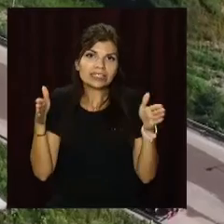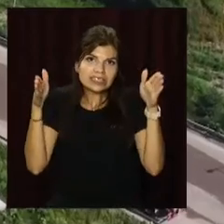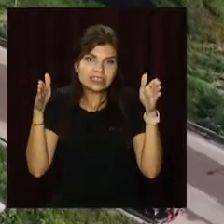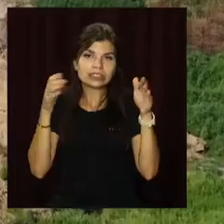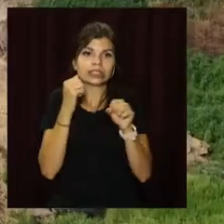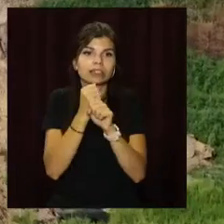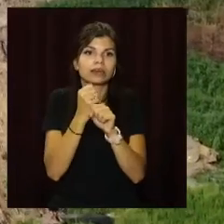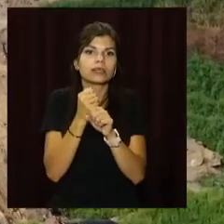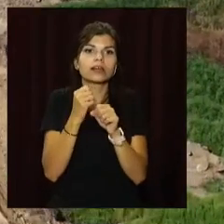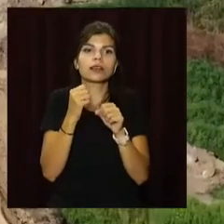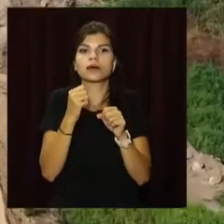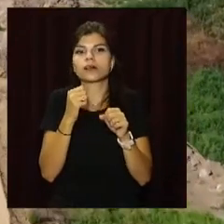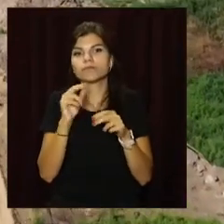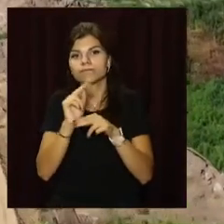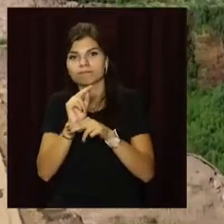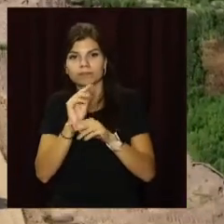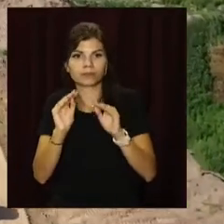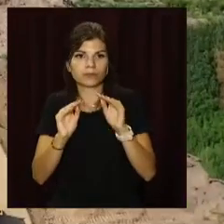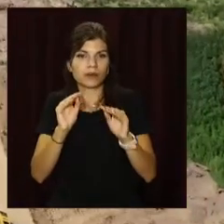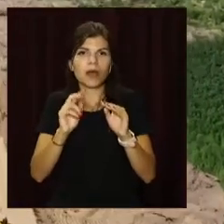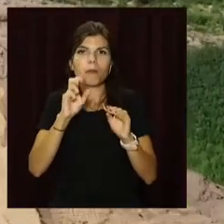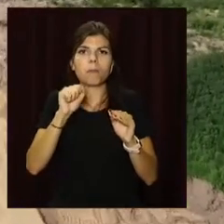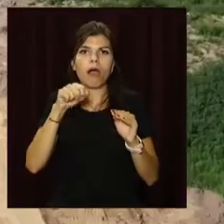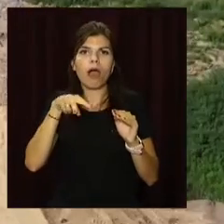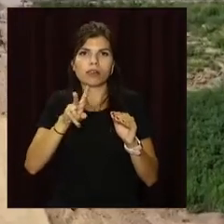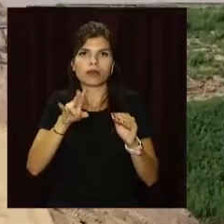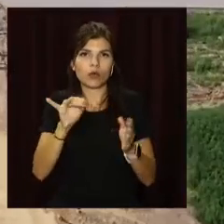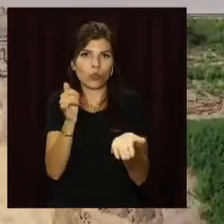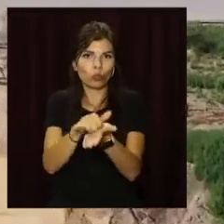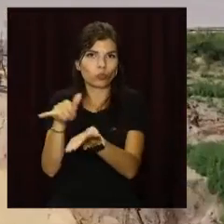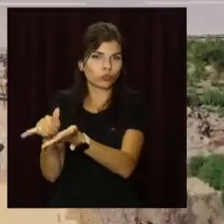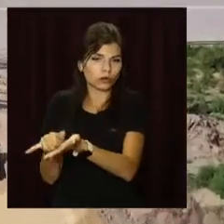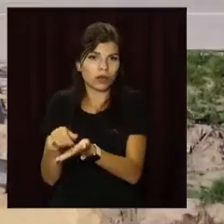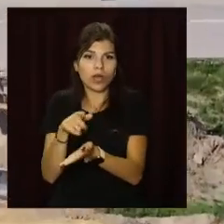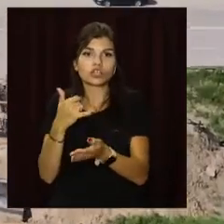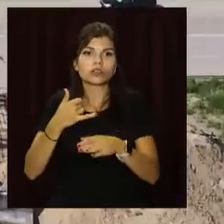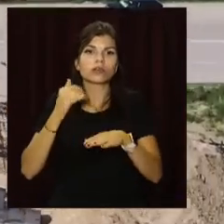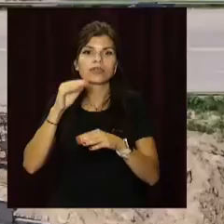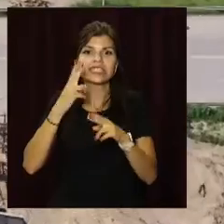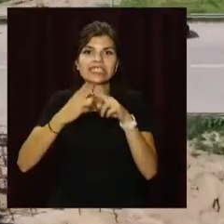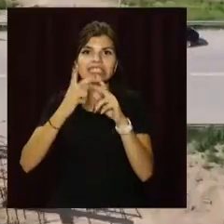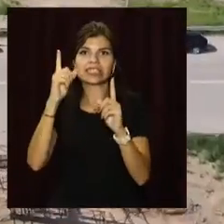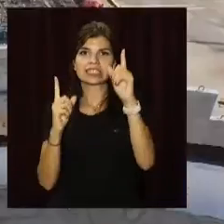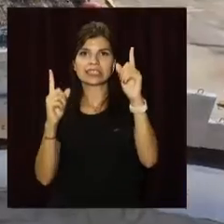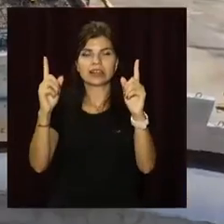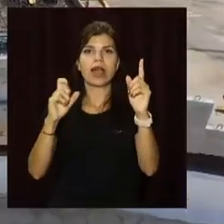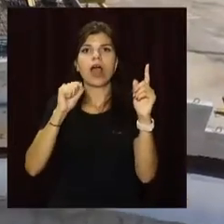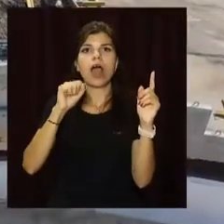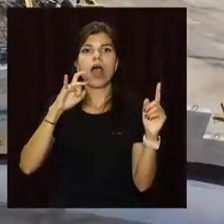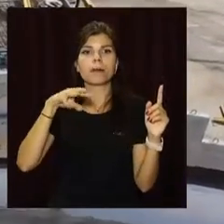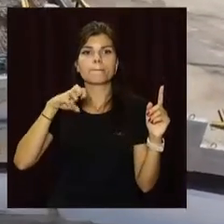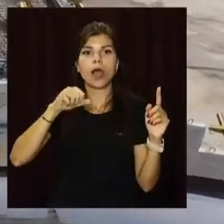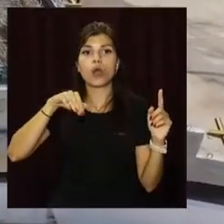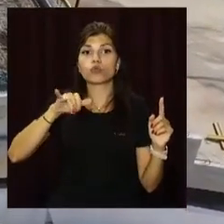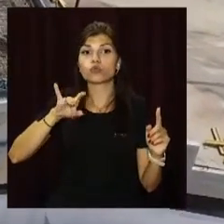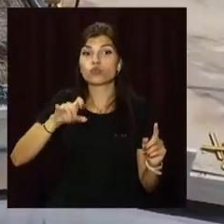розробили гідроізоляцію, змонтували прогонові балки. Нині ж зверху в'яжуть арматуру під майбутню монолітно-бетонову